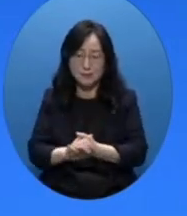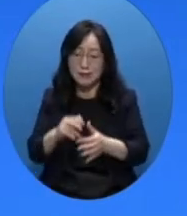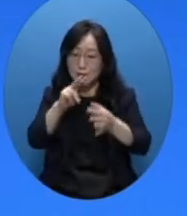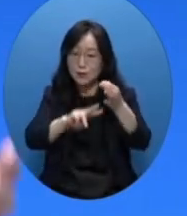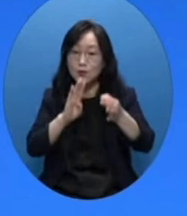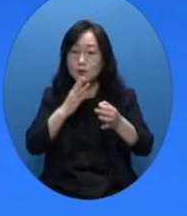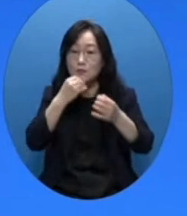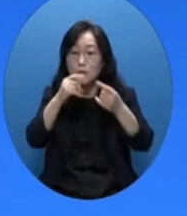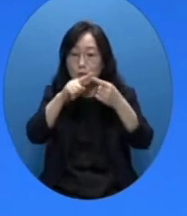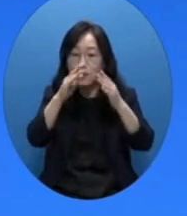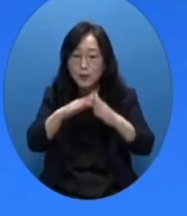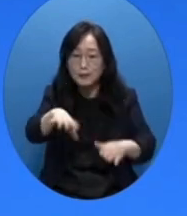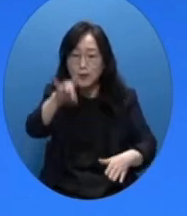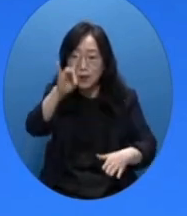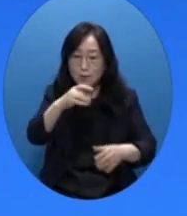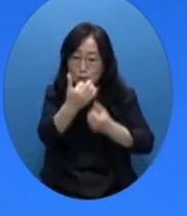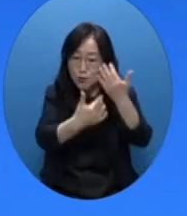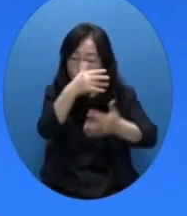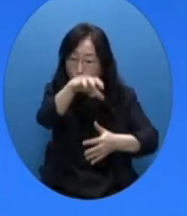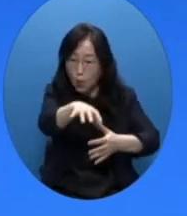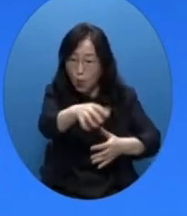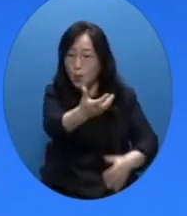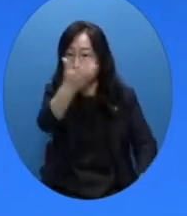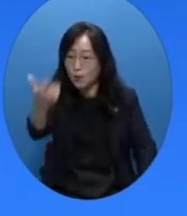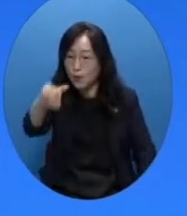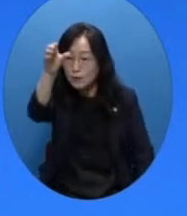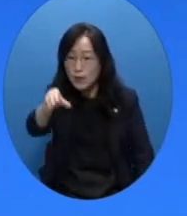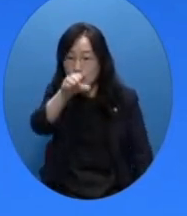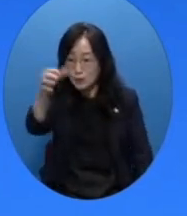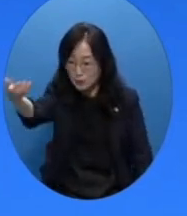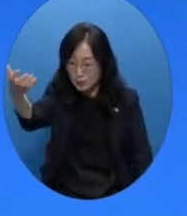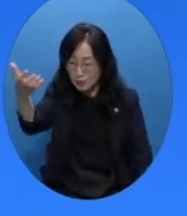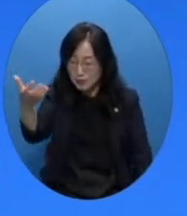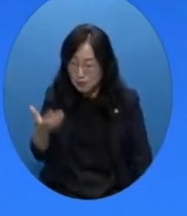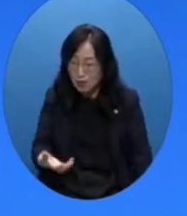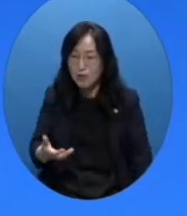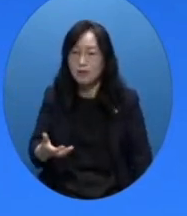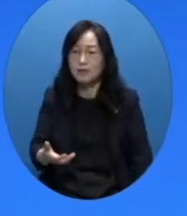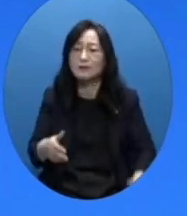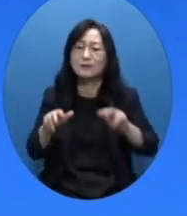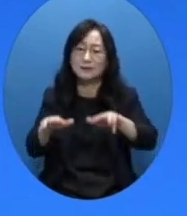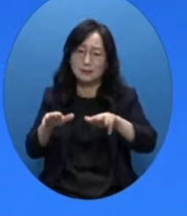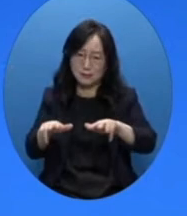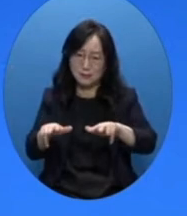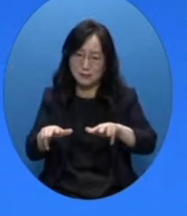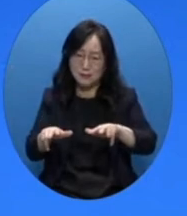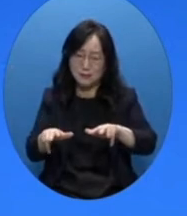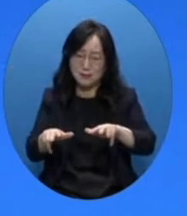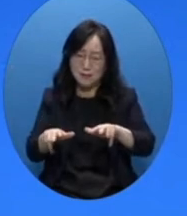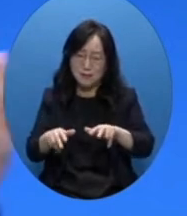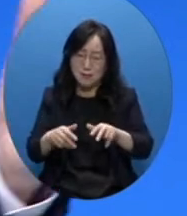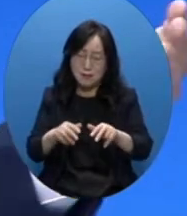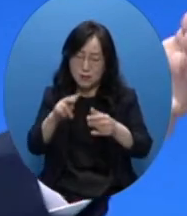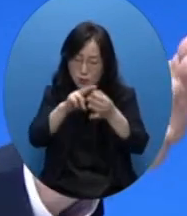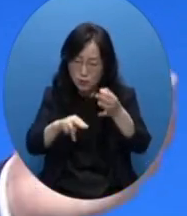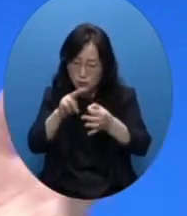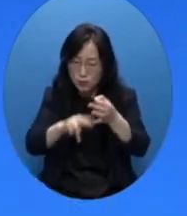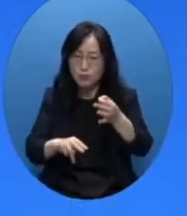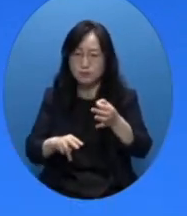분께가 저 불강동에서 서대문으로 서대문에서 그 가난과 싸워 우리가 그 어려움을 이겨내고 이